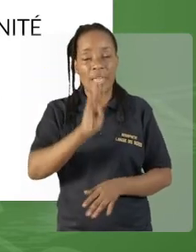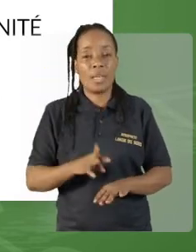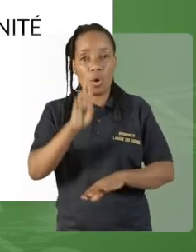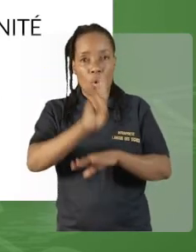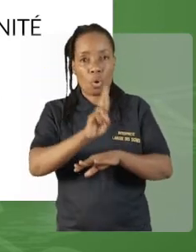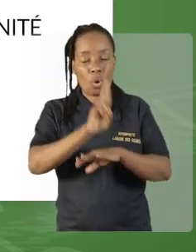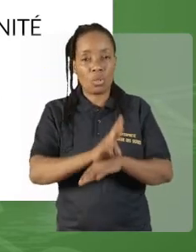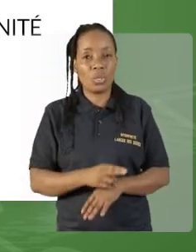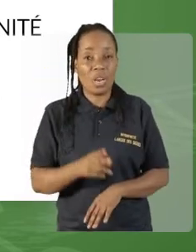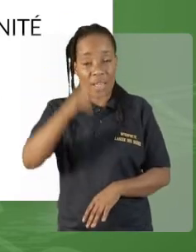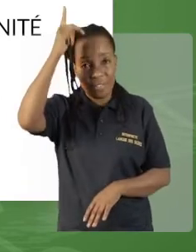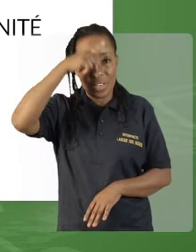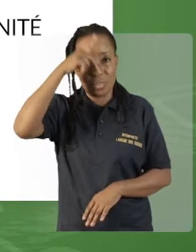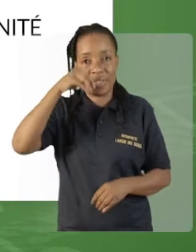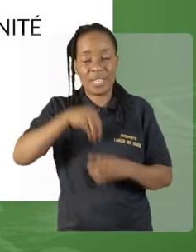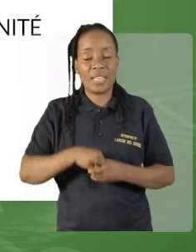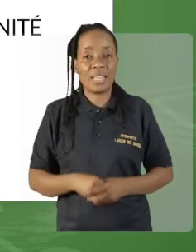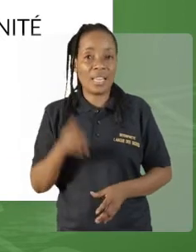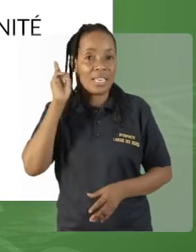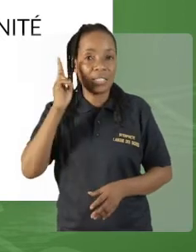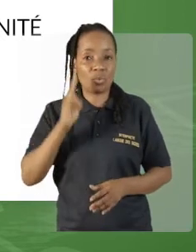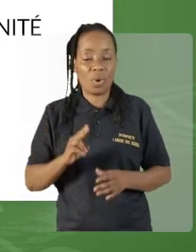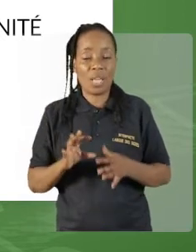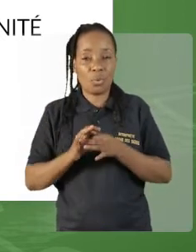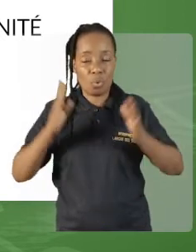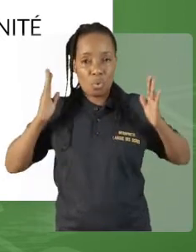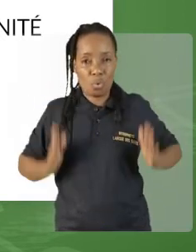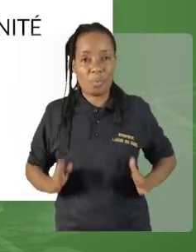dans l'histoire de l'humanité.